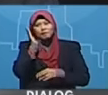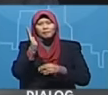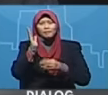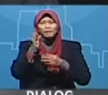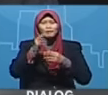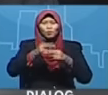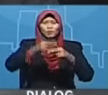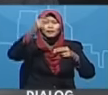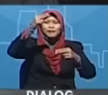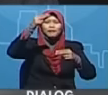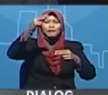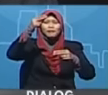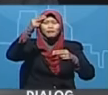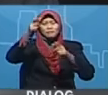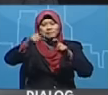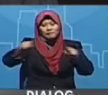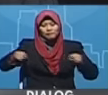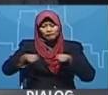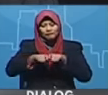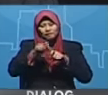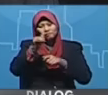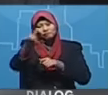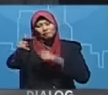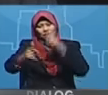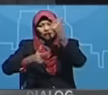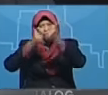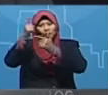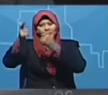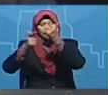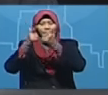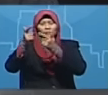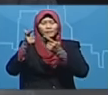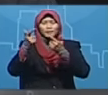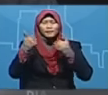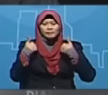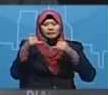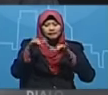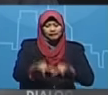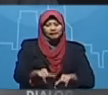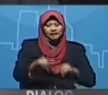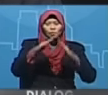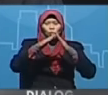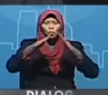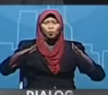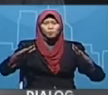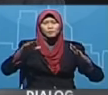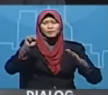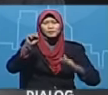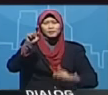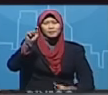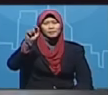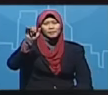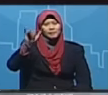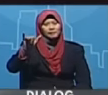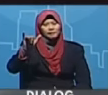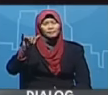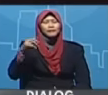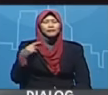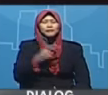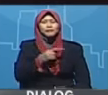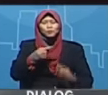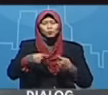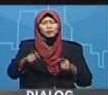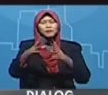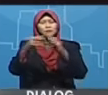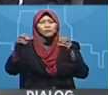tempat-tempat apa ni pelancongan. Uh-huh. Untungnya ada yang tinggal di homestay dan sebagainya, dan kita mendapat komplain dan uh-huh. kita cuba handle lah.